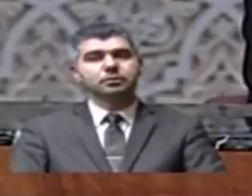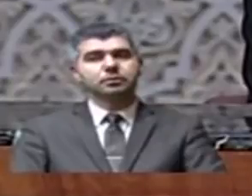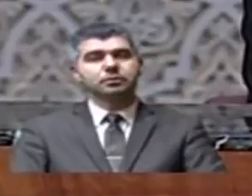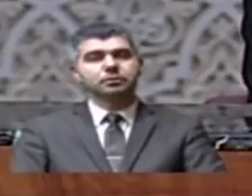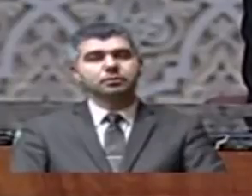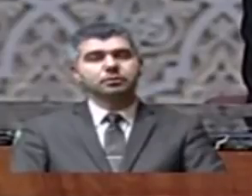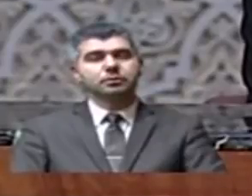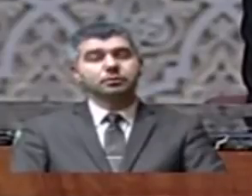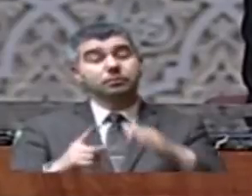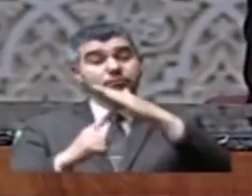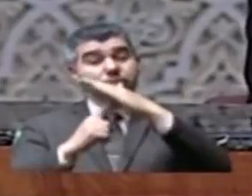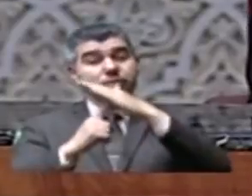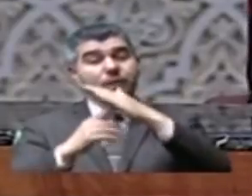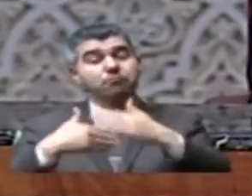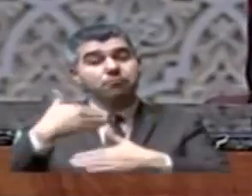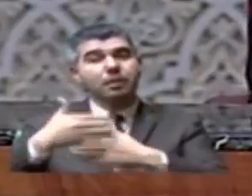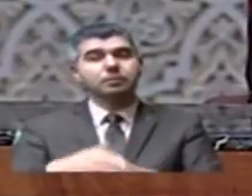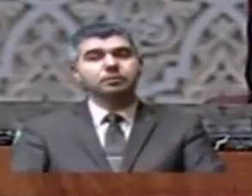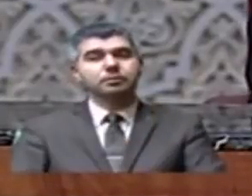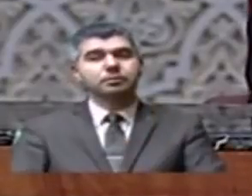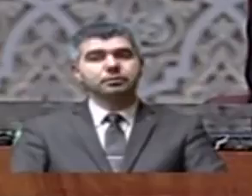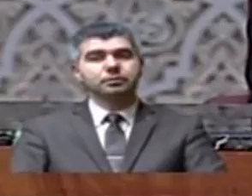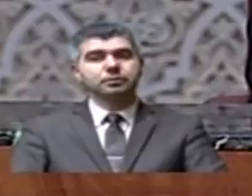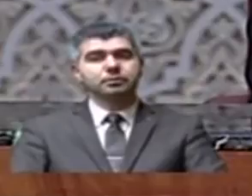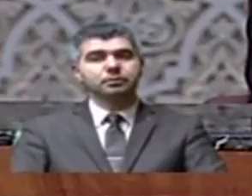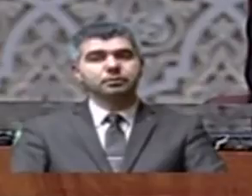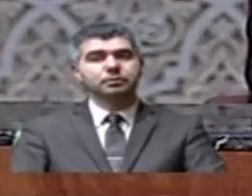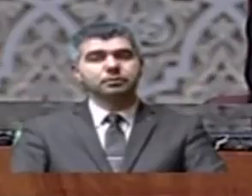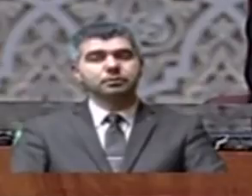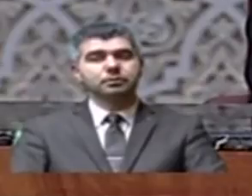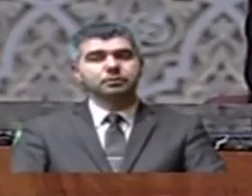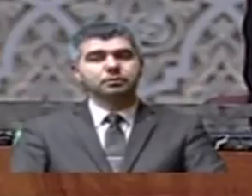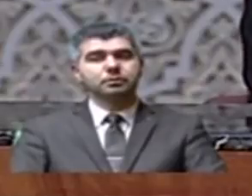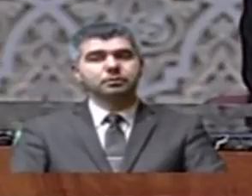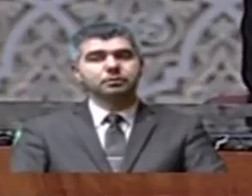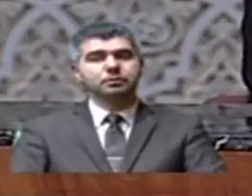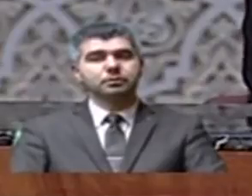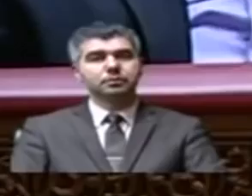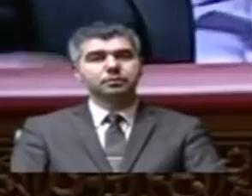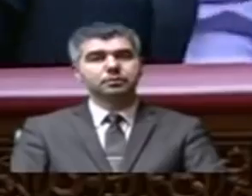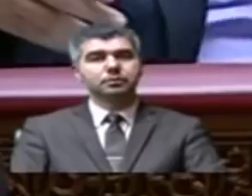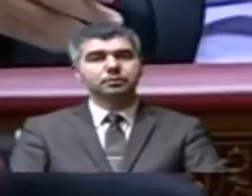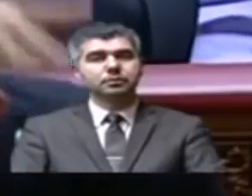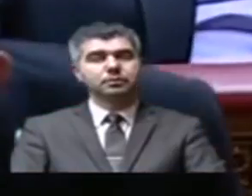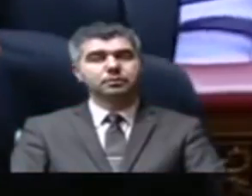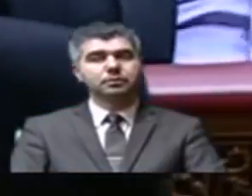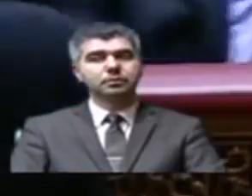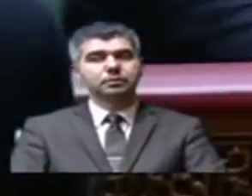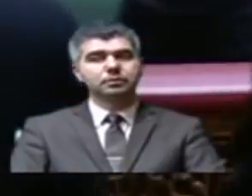بعد. تفضل السيد الوزير. ايوا خليونا نتكلم. لا